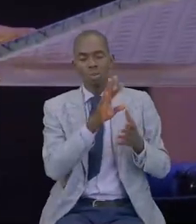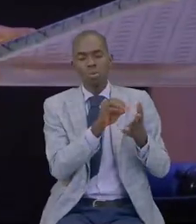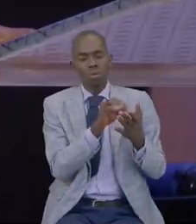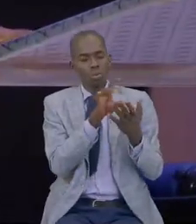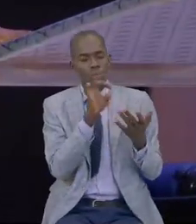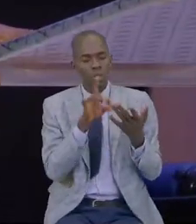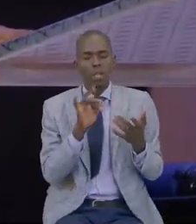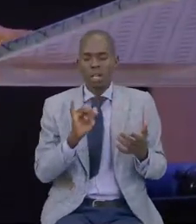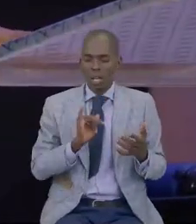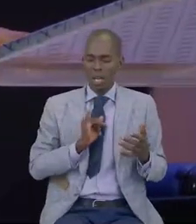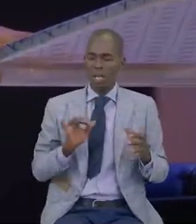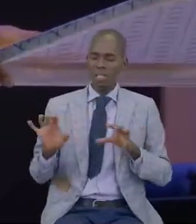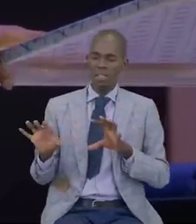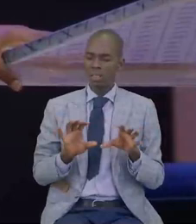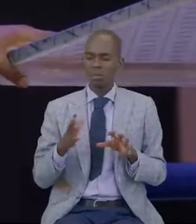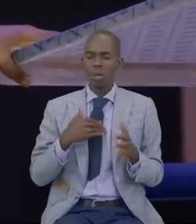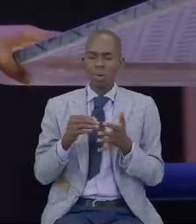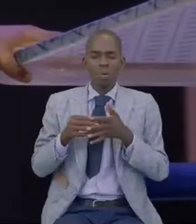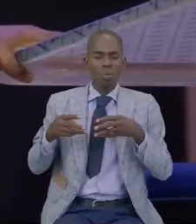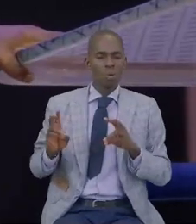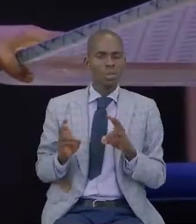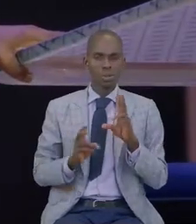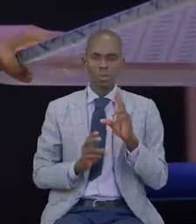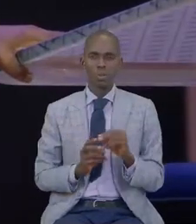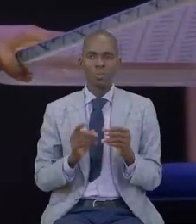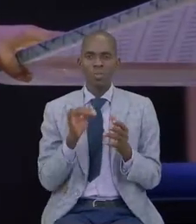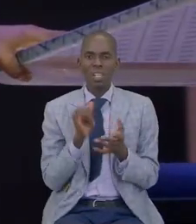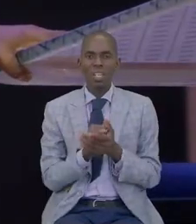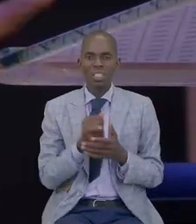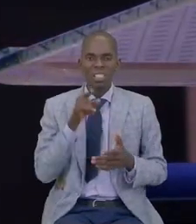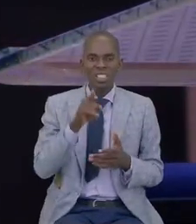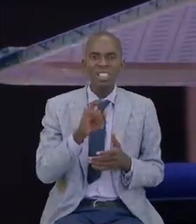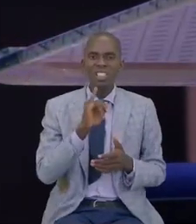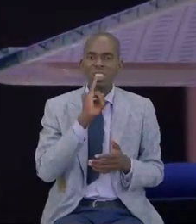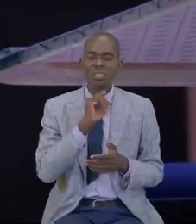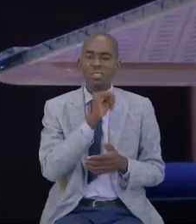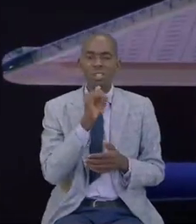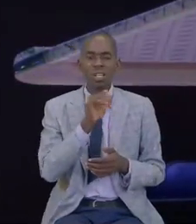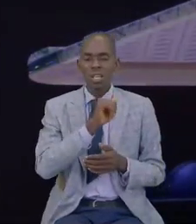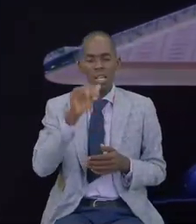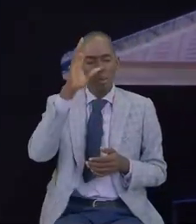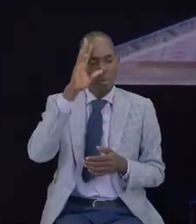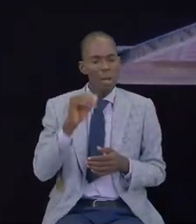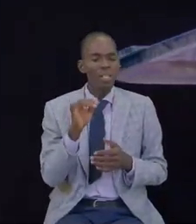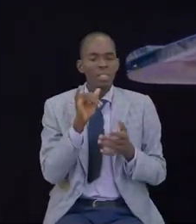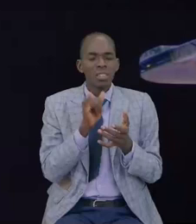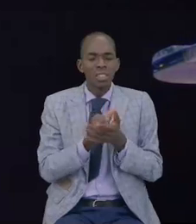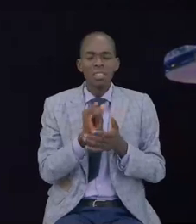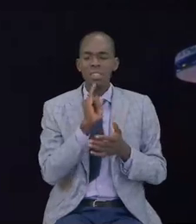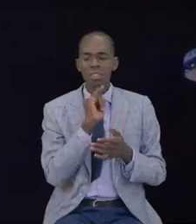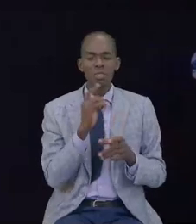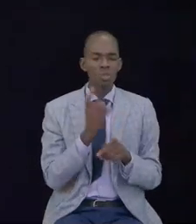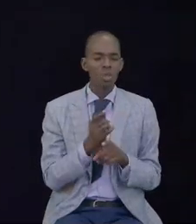cœur. Qu'il n'est pas un homme qui observe comme un caméléon.